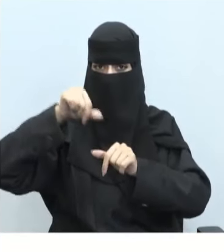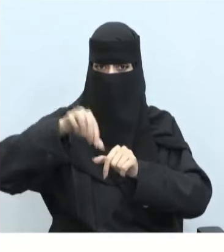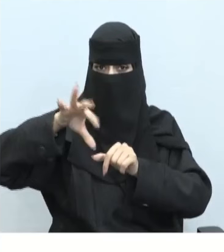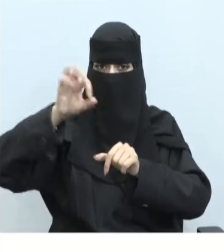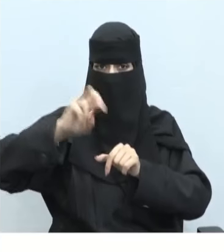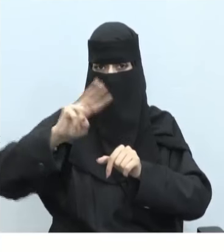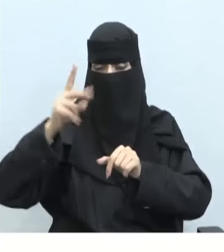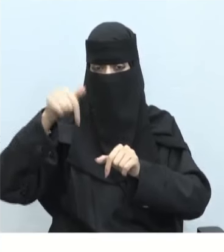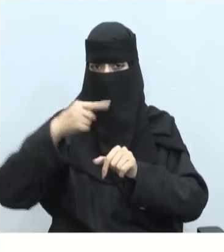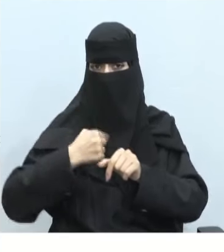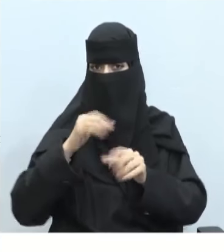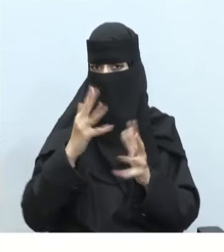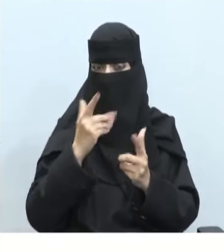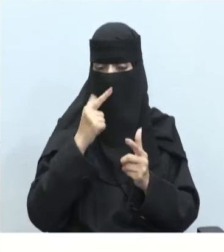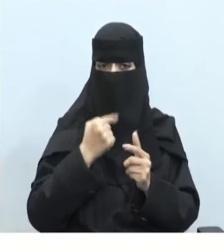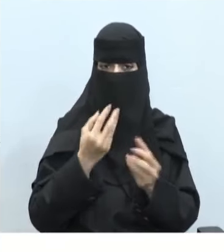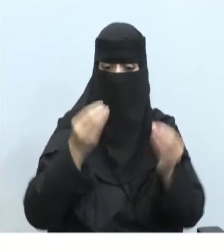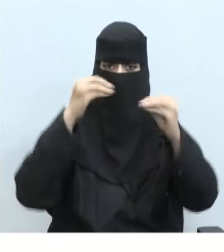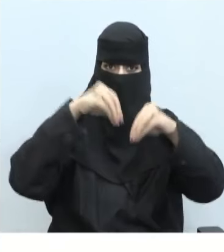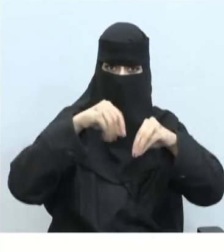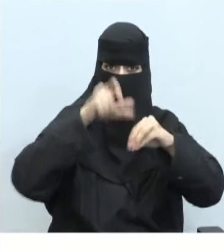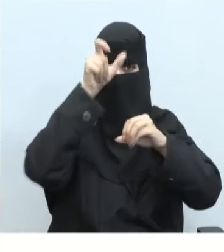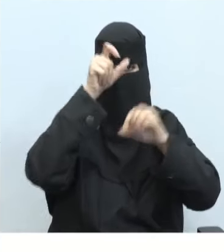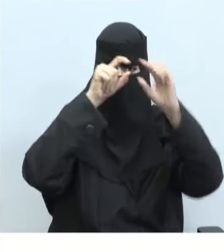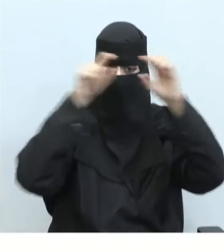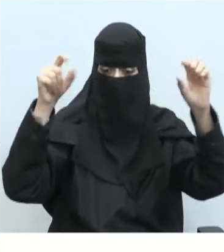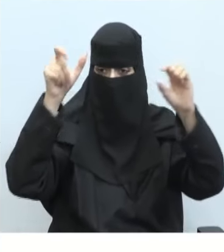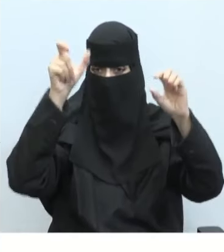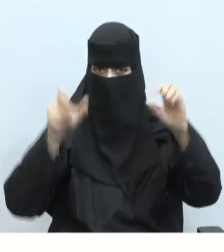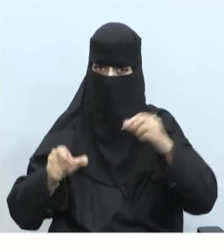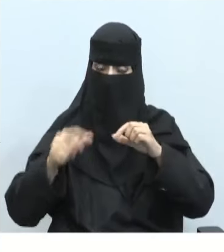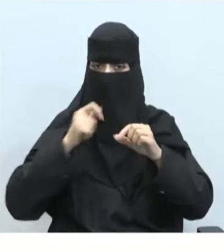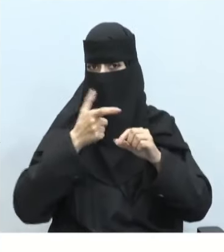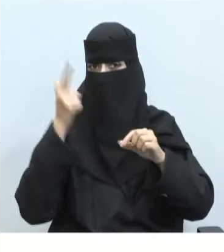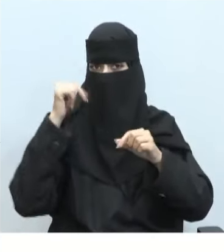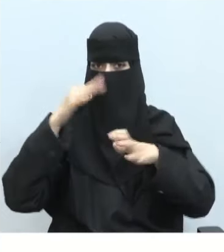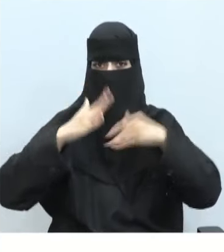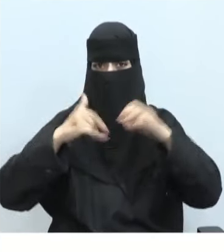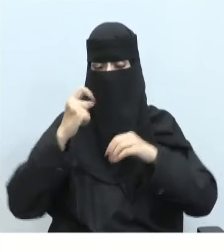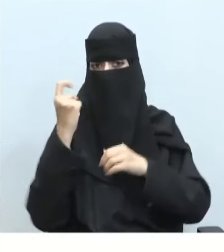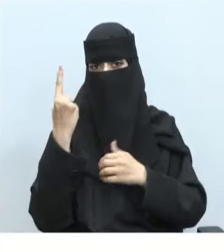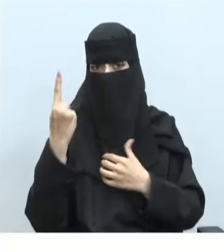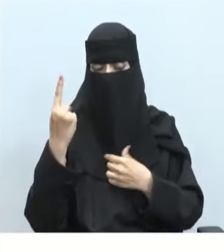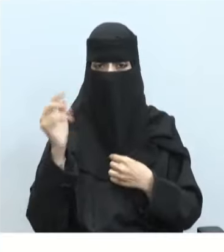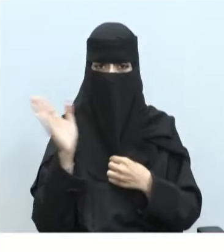الاخرى بحسب احتياجك لاضافه العمود او الصف كانت هذه المهاره